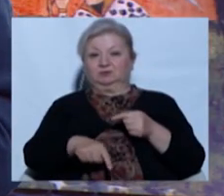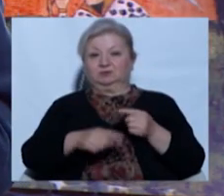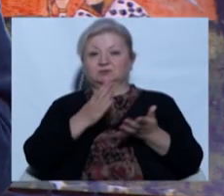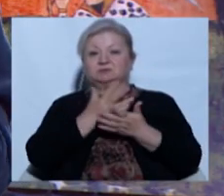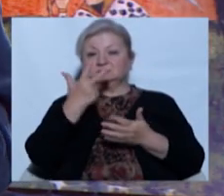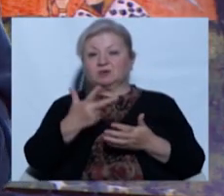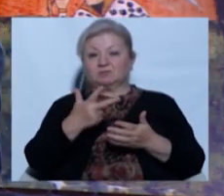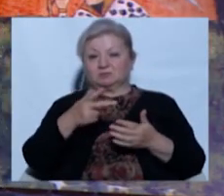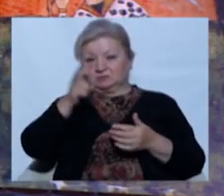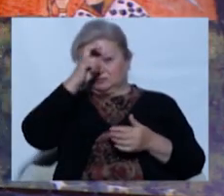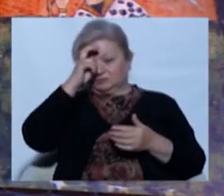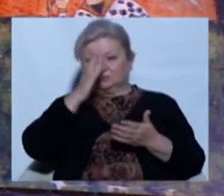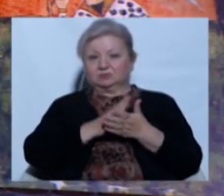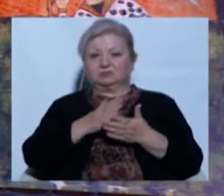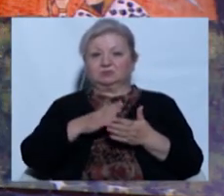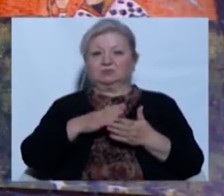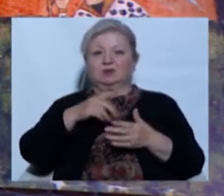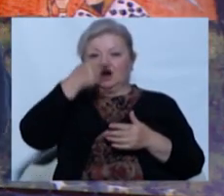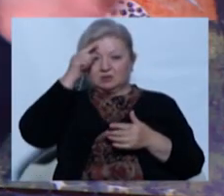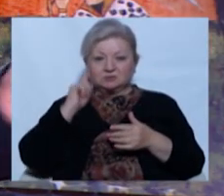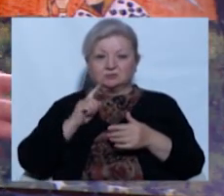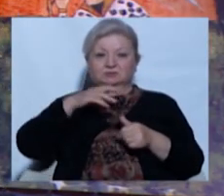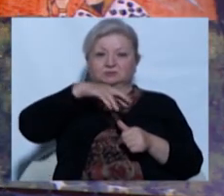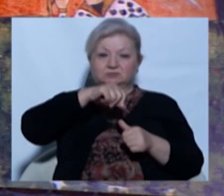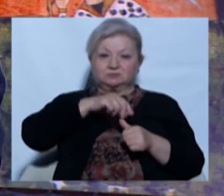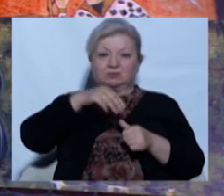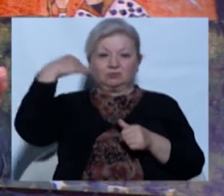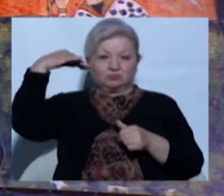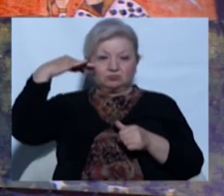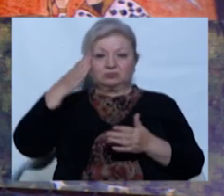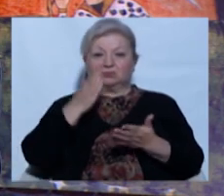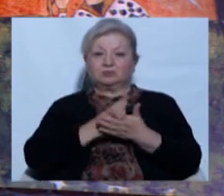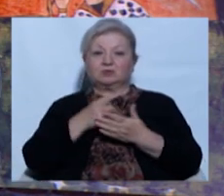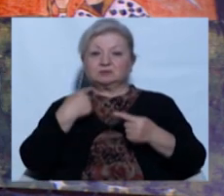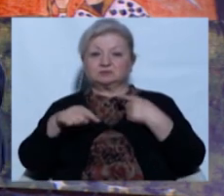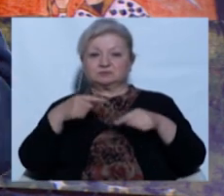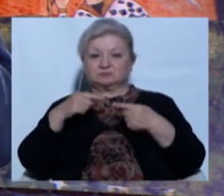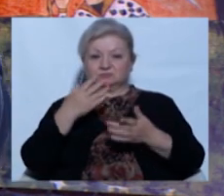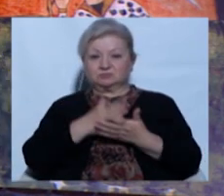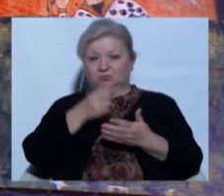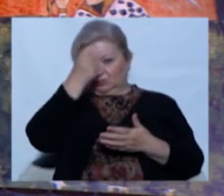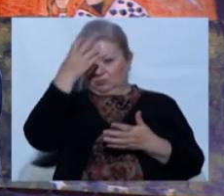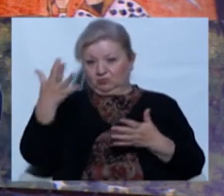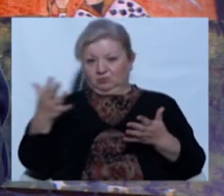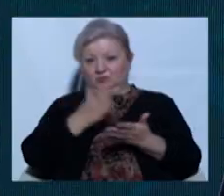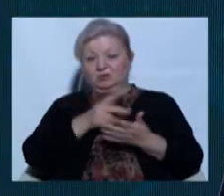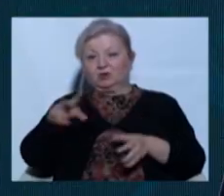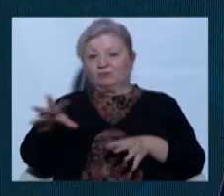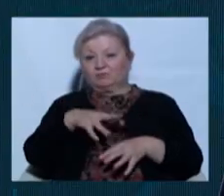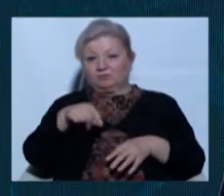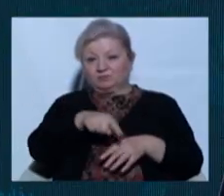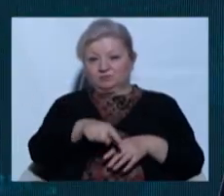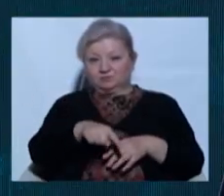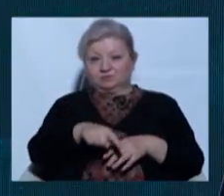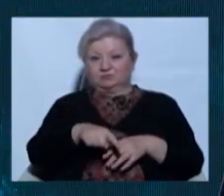სახელმწიფო არის: აზერბაიჯანი, სომხეთი, თურქეთი, რომლებიც თავის მხრივ ძალიან განსხვავებული კულტურები არიან, თუმცა აი ამ ქვეყნებს,